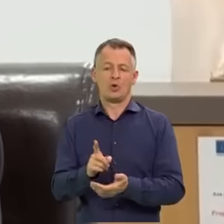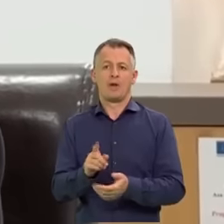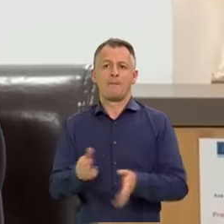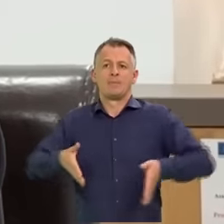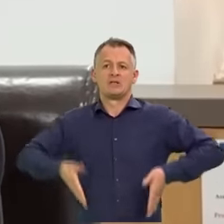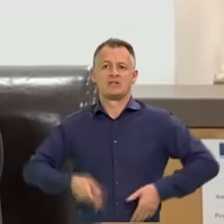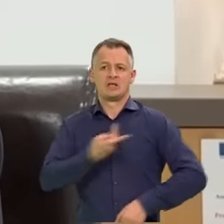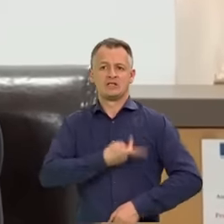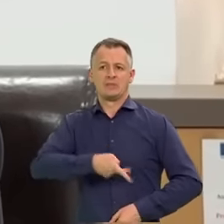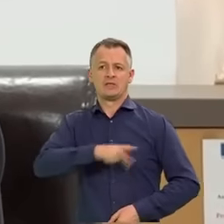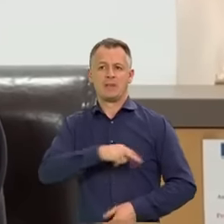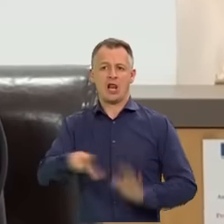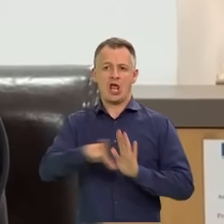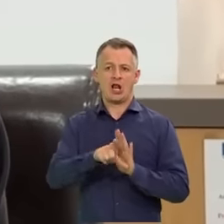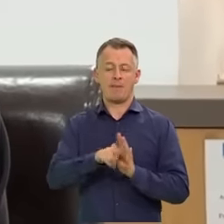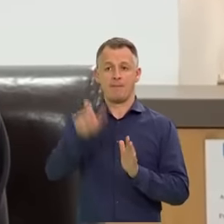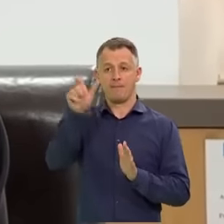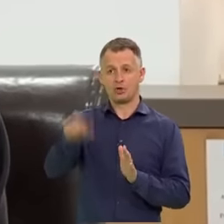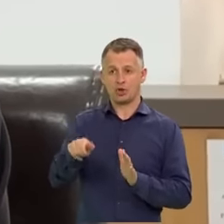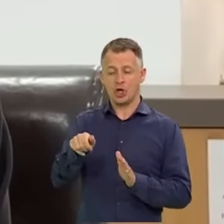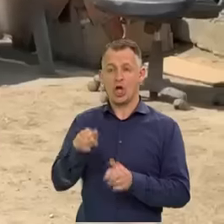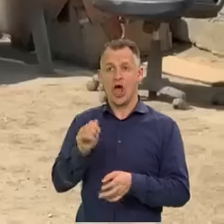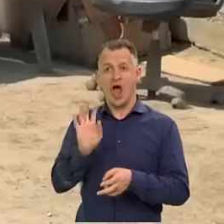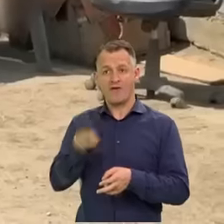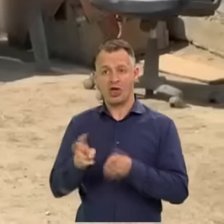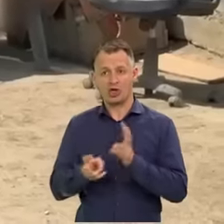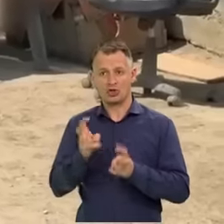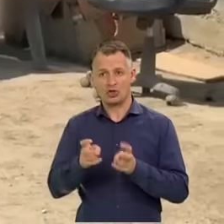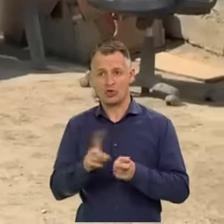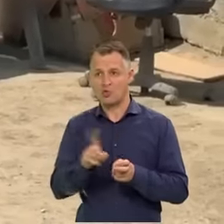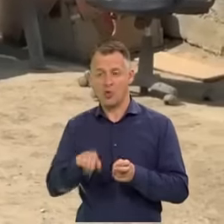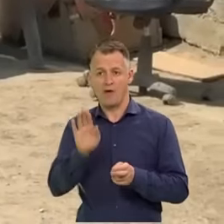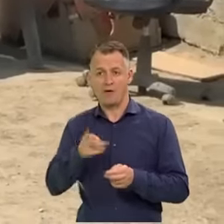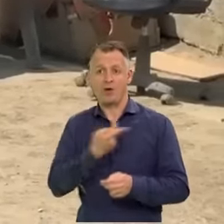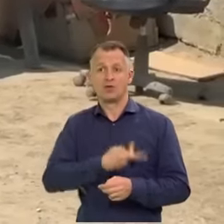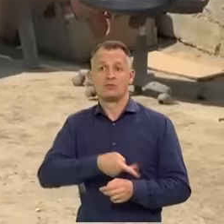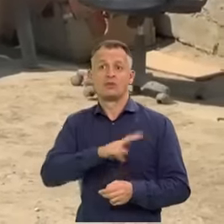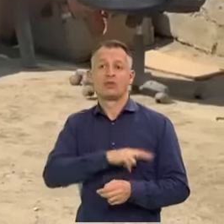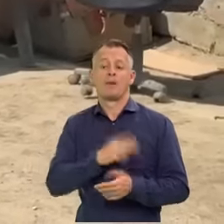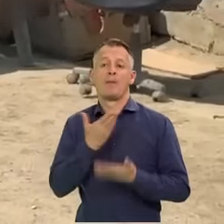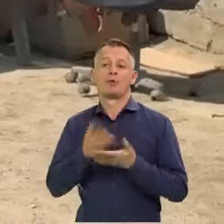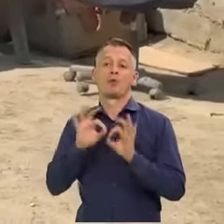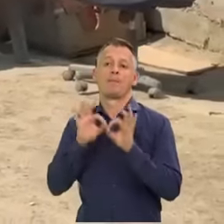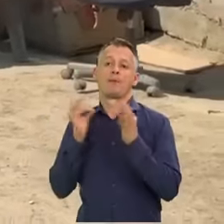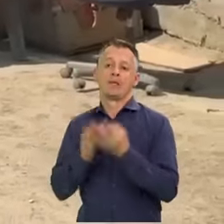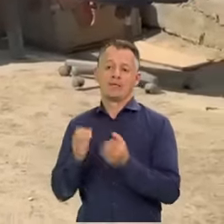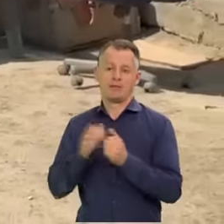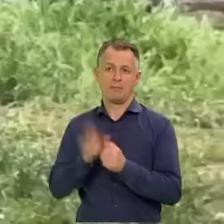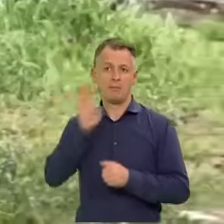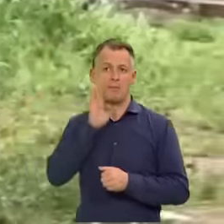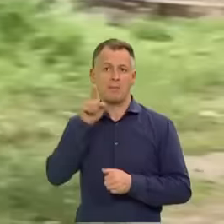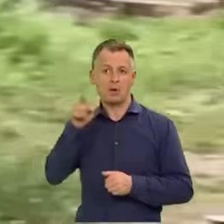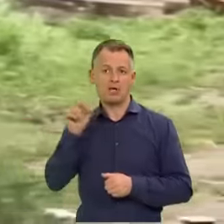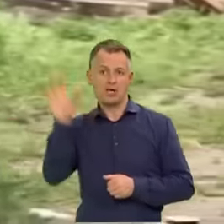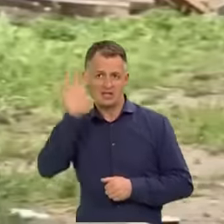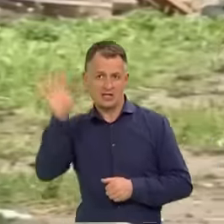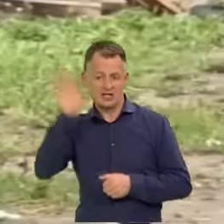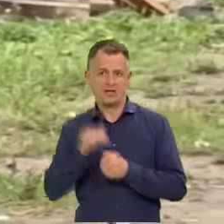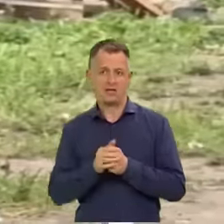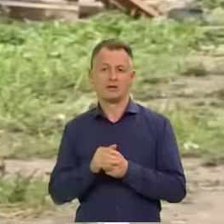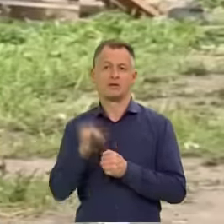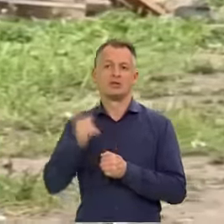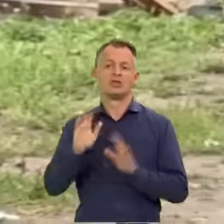legal, iar persoanele care l-aveau în îngrijire nu aveau delegarea autorității părintești. Mama lui se afla în străinătate, iar